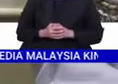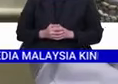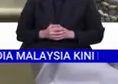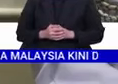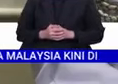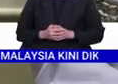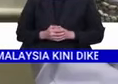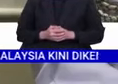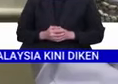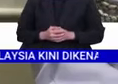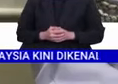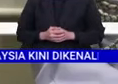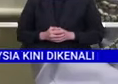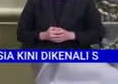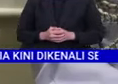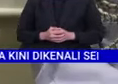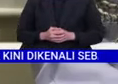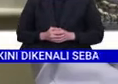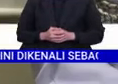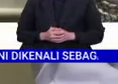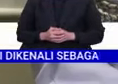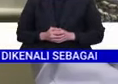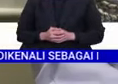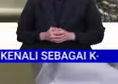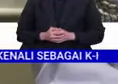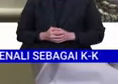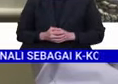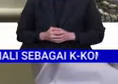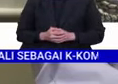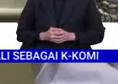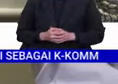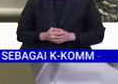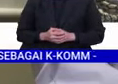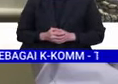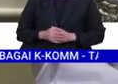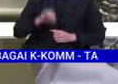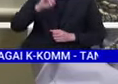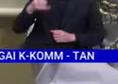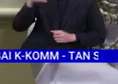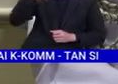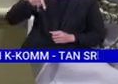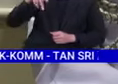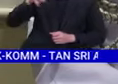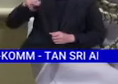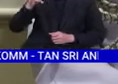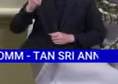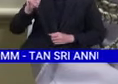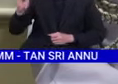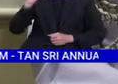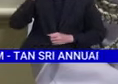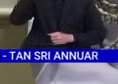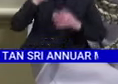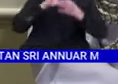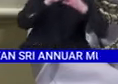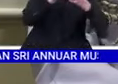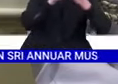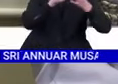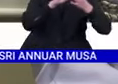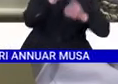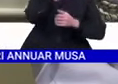Hai pedes Hai Jeju pikirkan stempel bekomunikasi dengan lele Jabatan